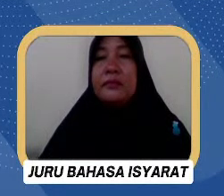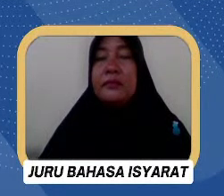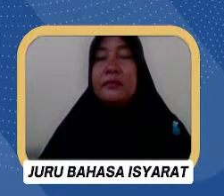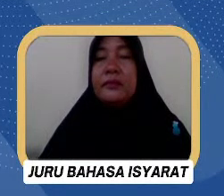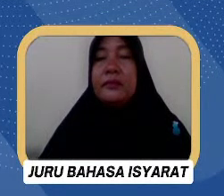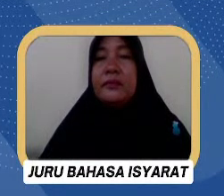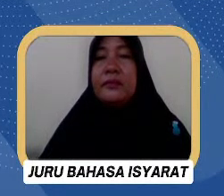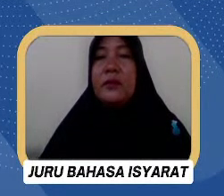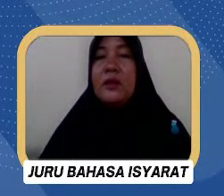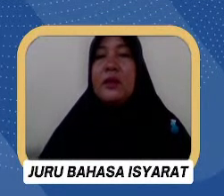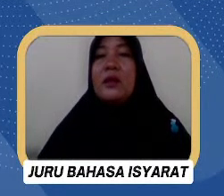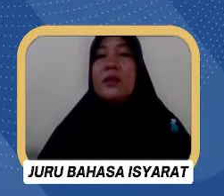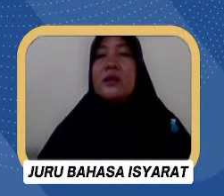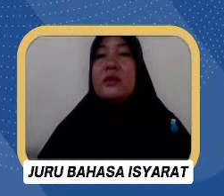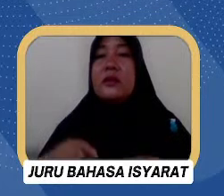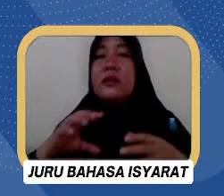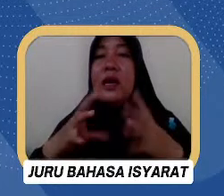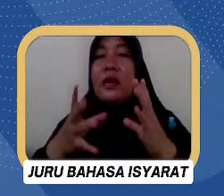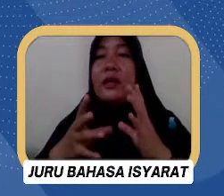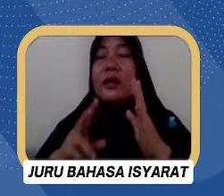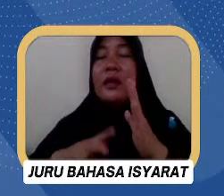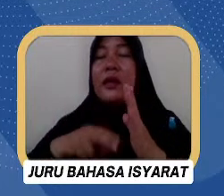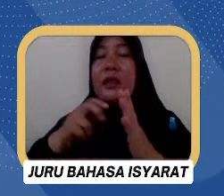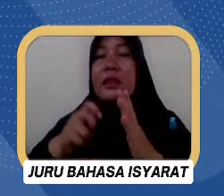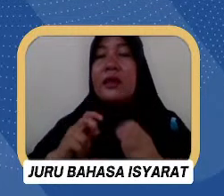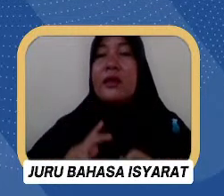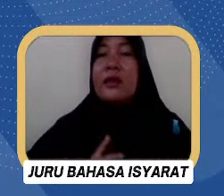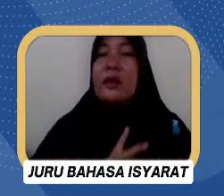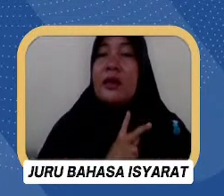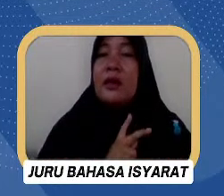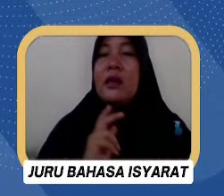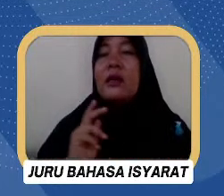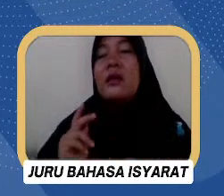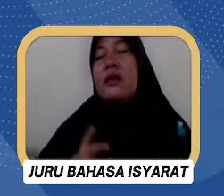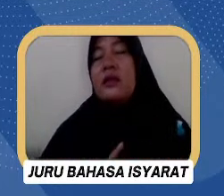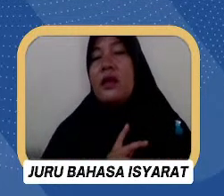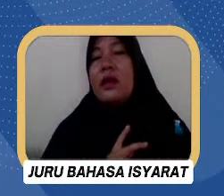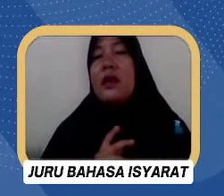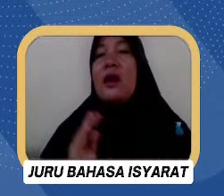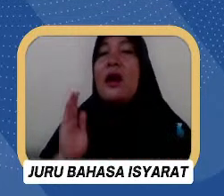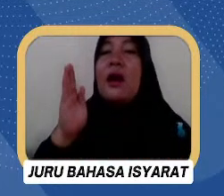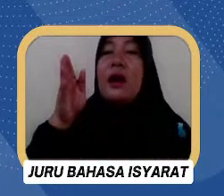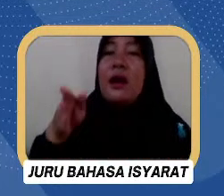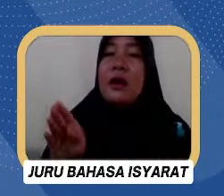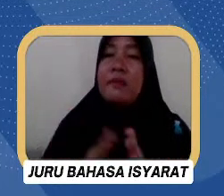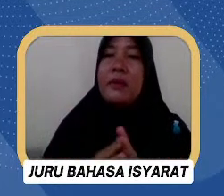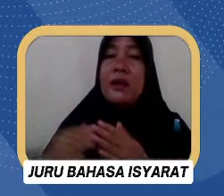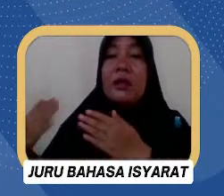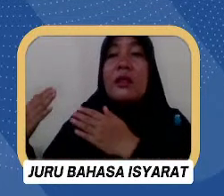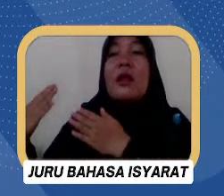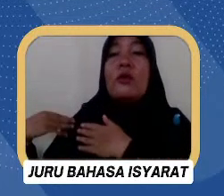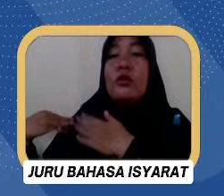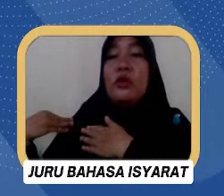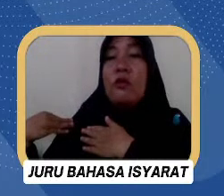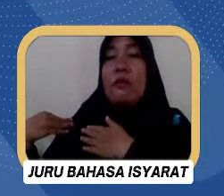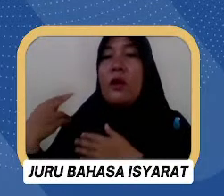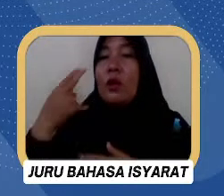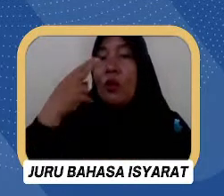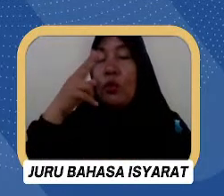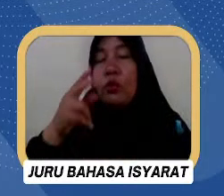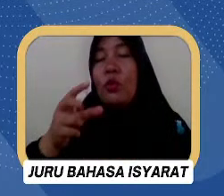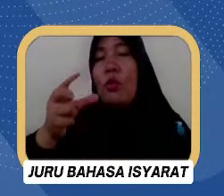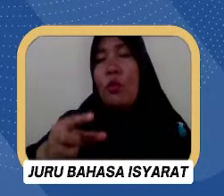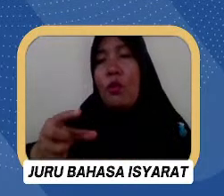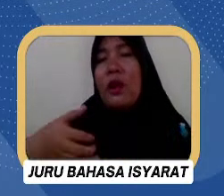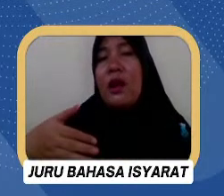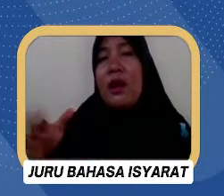jawab. Bagi siapa? Ya, bagi pribadi kita sendiri maupun bagi orang lain yang ada di sekitar kita,